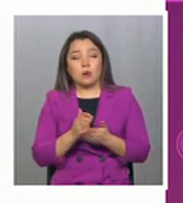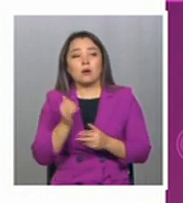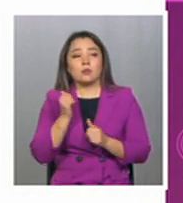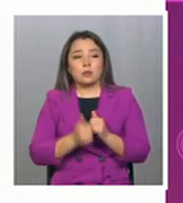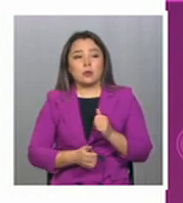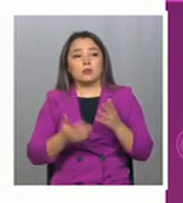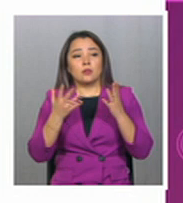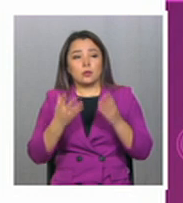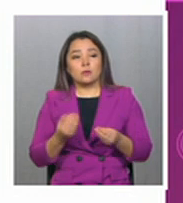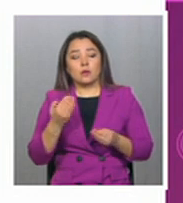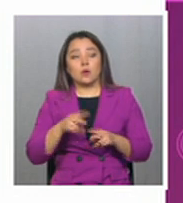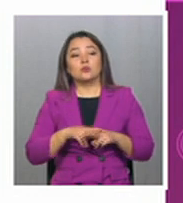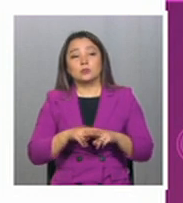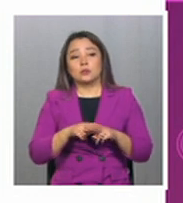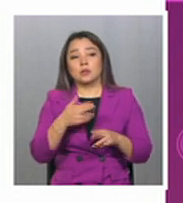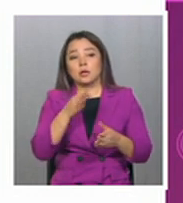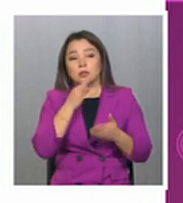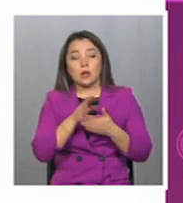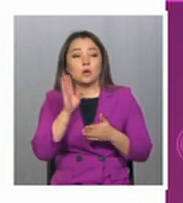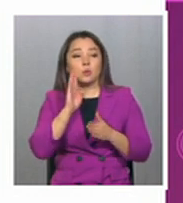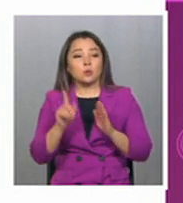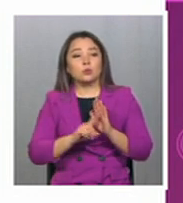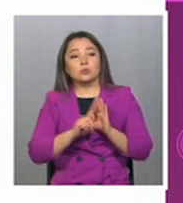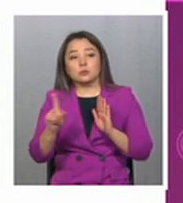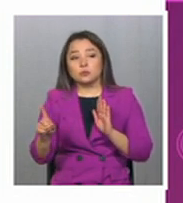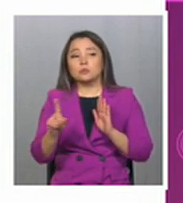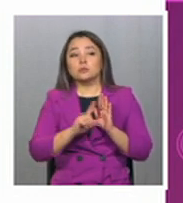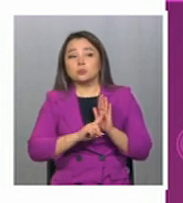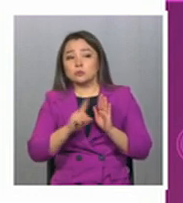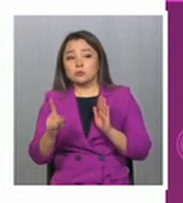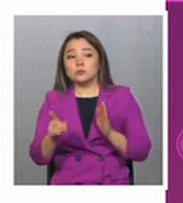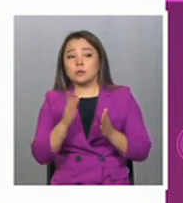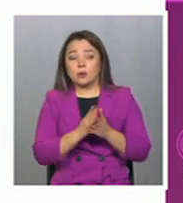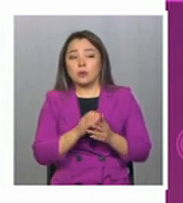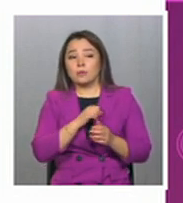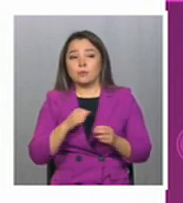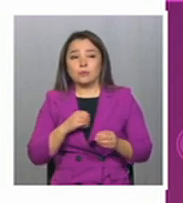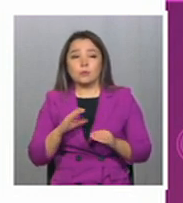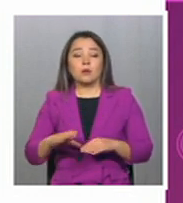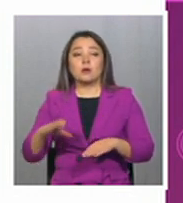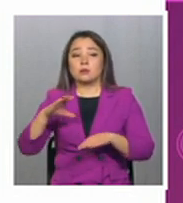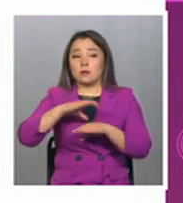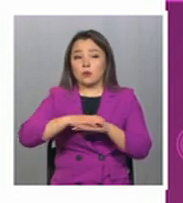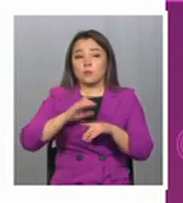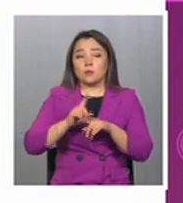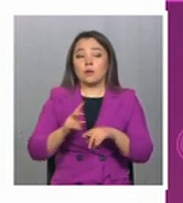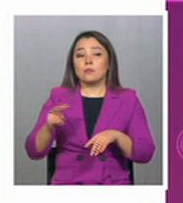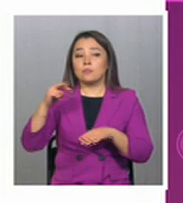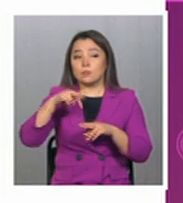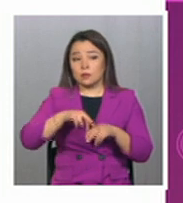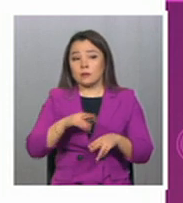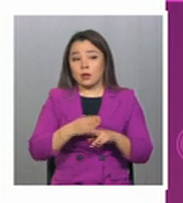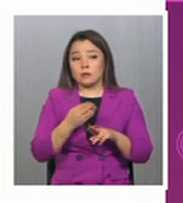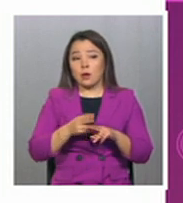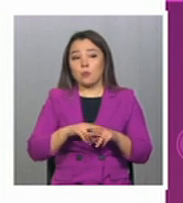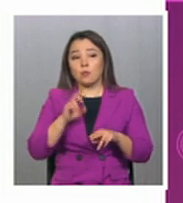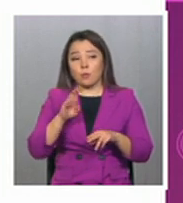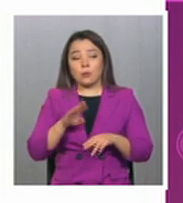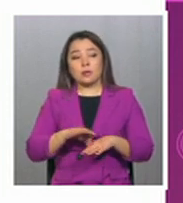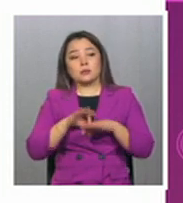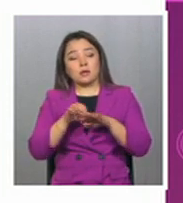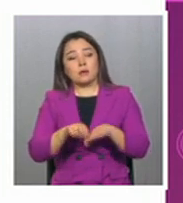мен жұлдызшаға мініп суатқа барып жүрдім. Оны өзім жүгендеп ерттеймін. Сосын Бобқа жетелеп